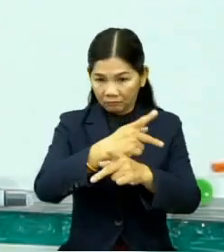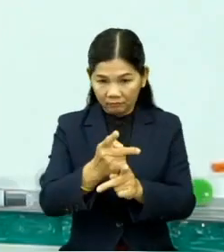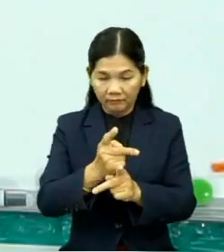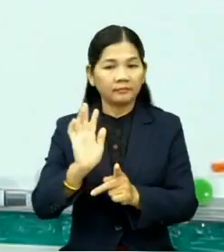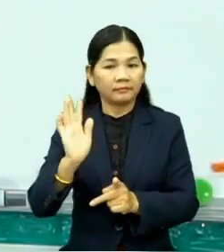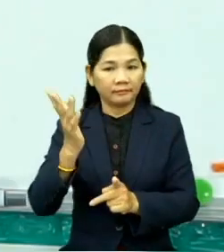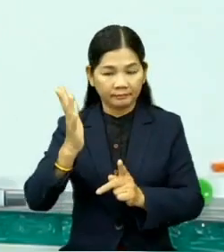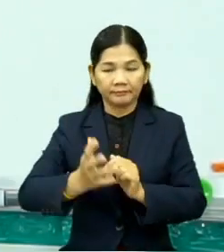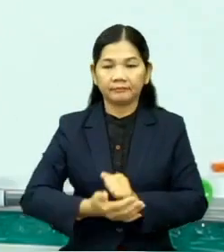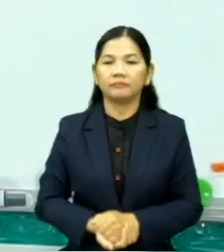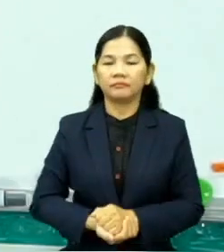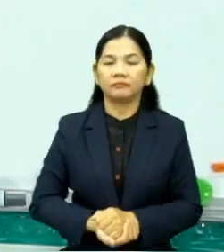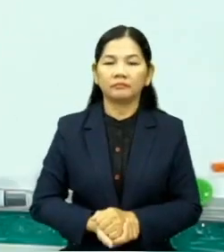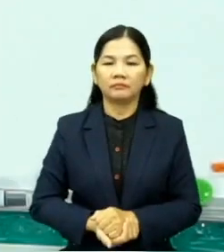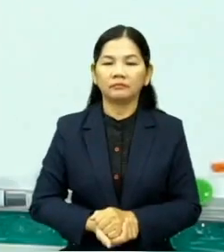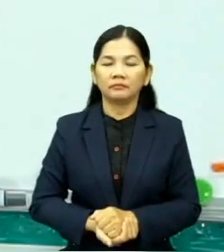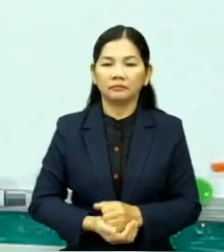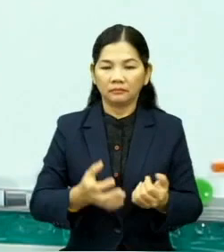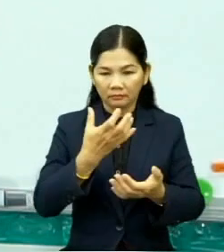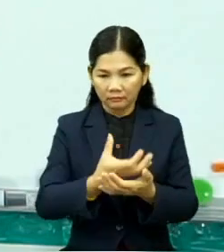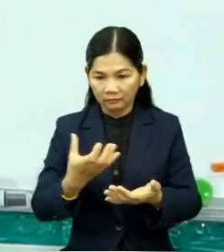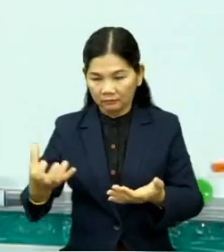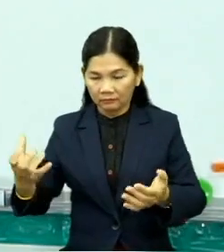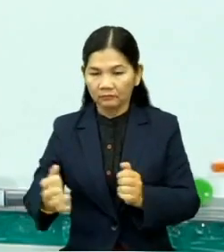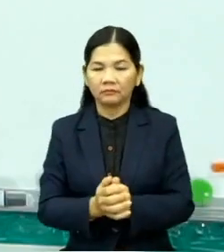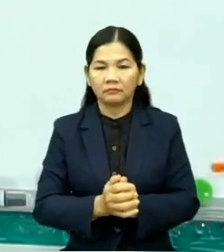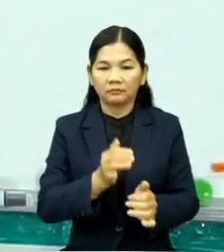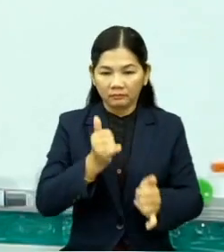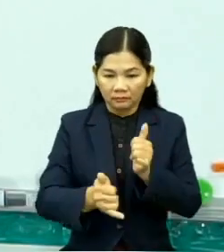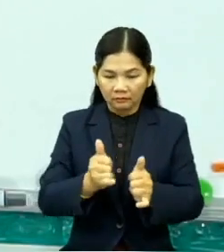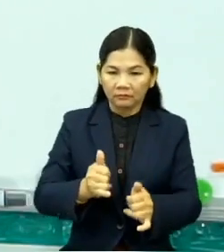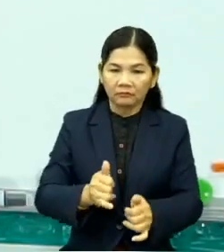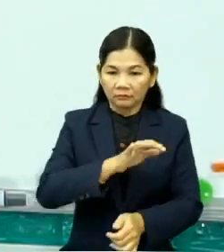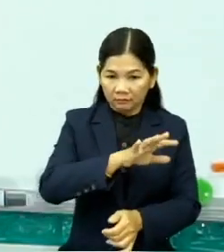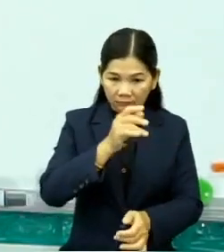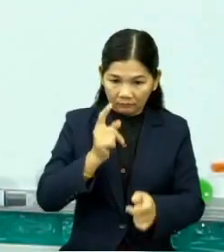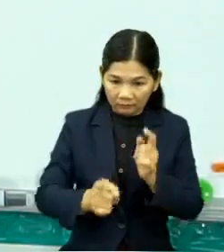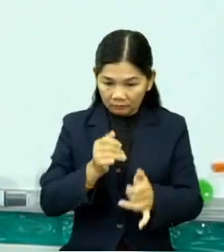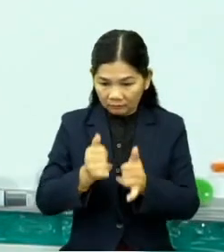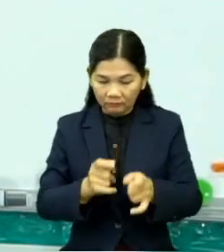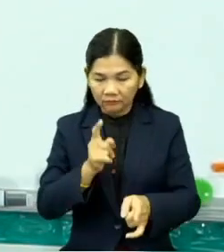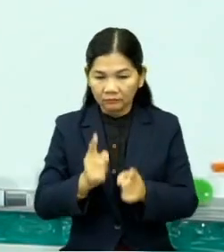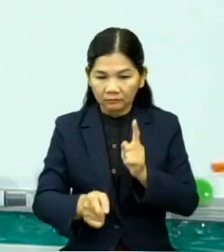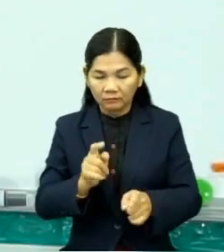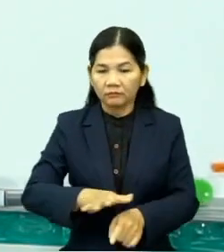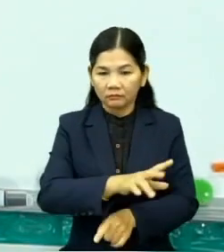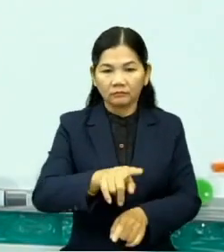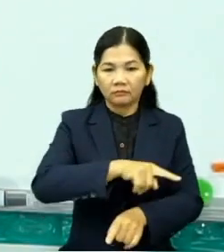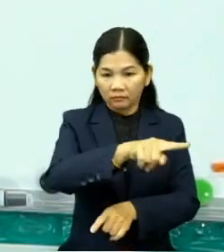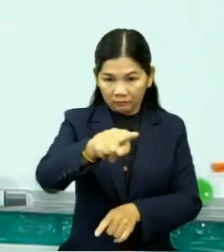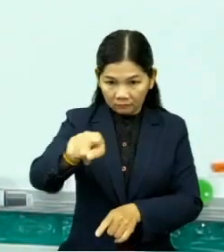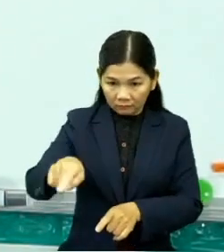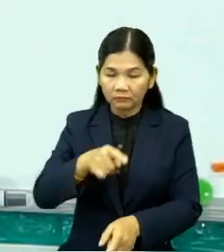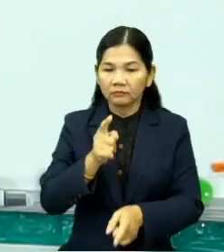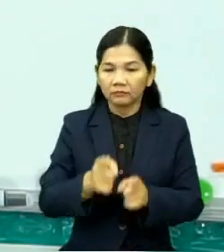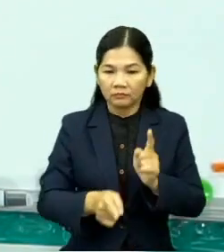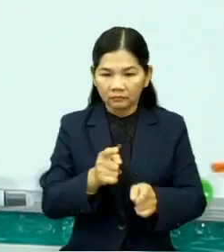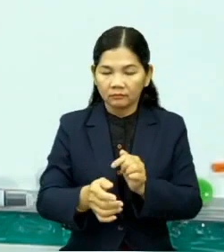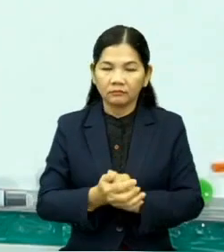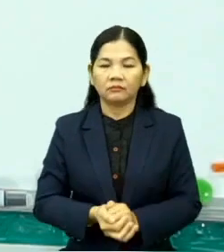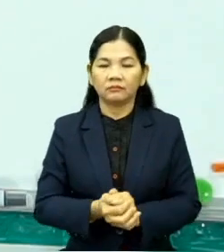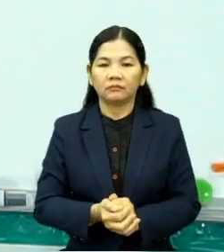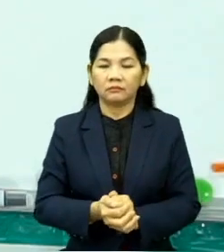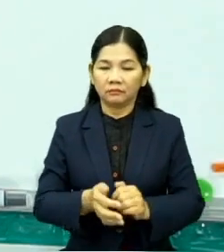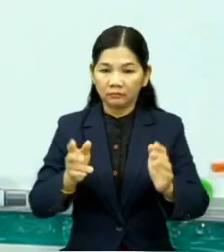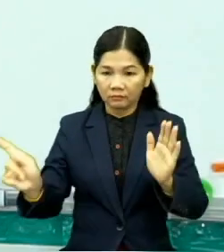ដែរឧបករណ៍តន្ត្រីខ្មែរត្រូវបានប្រគំឡើងតាម